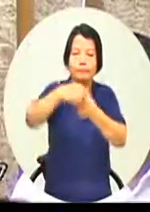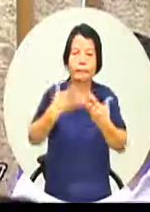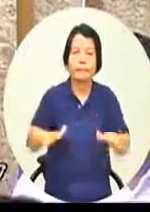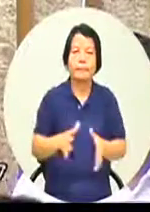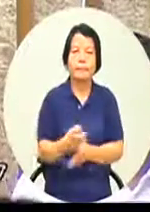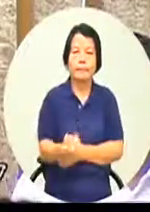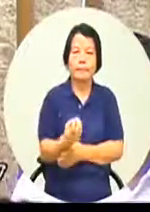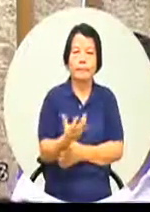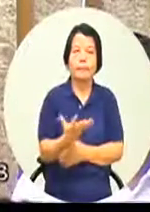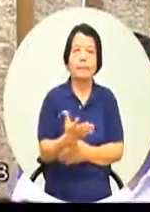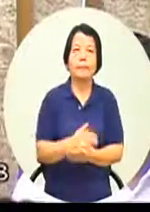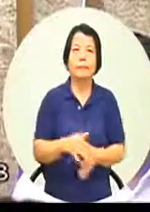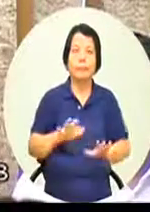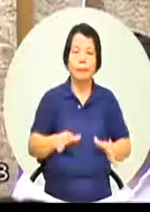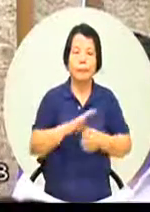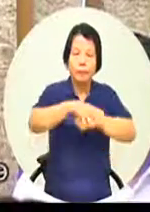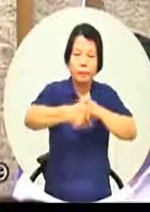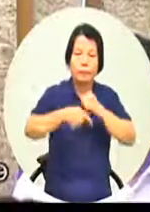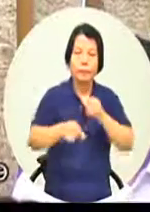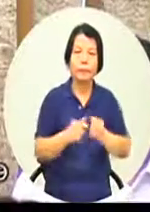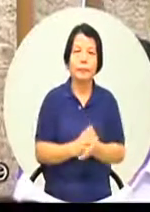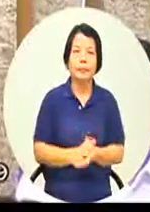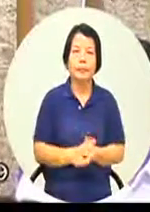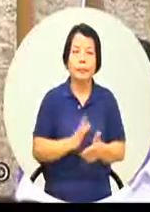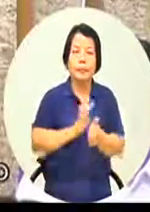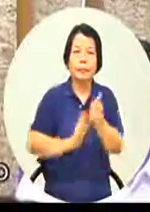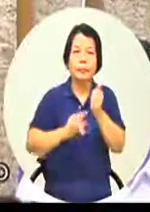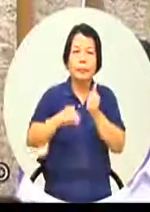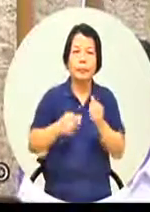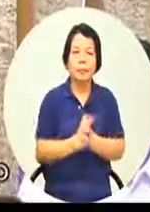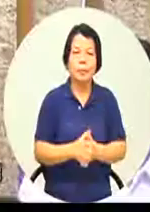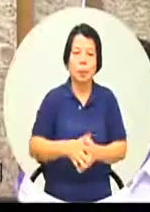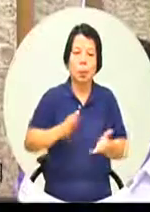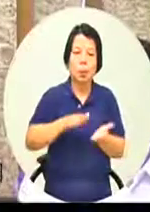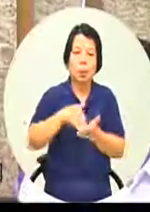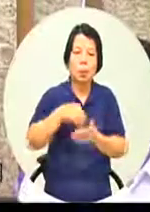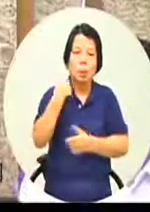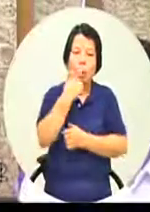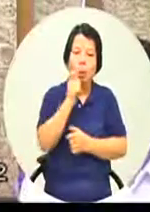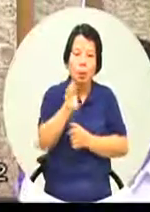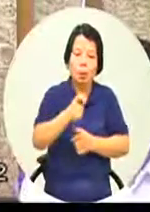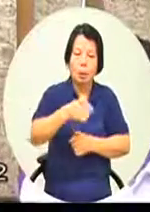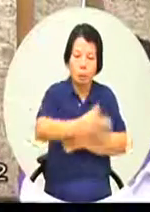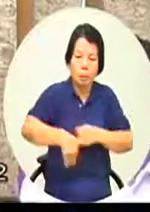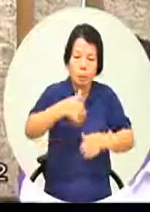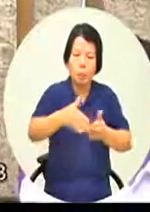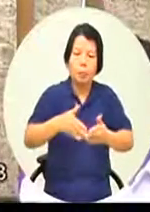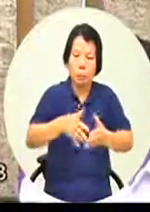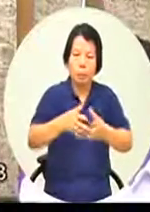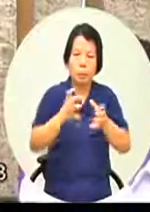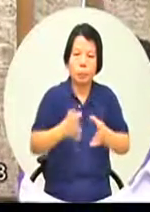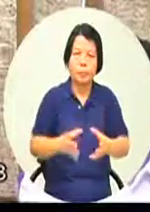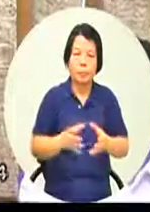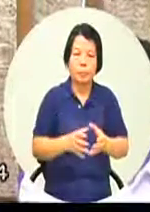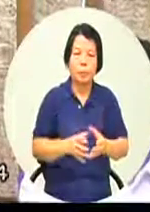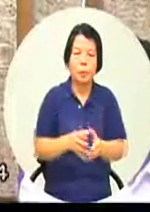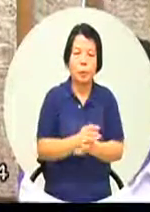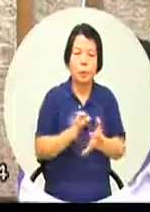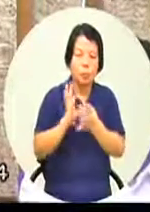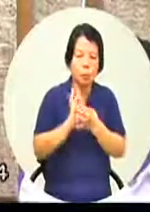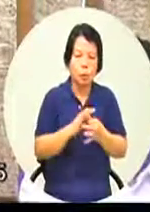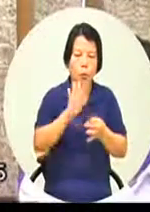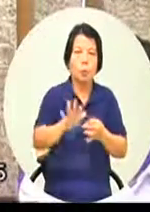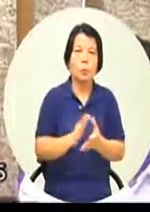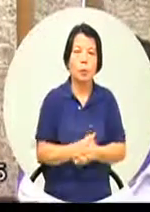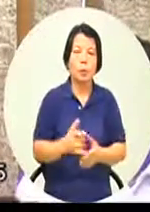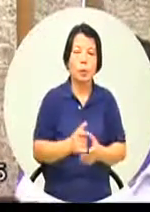勃这样子，所以说包含其实这个牵扯到很多软硬体的部分，可能在法制方面，其实可能我们也跟航港局这